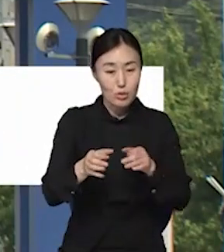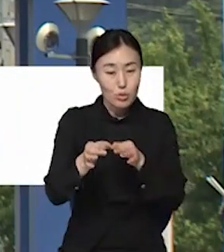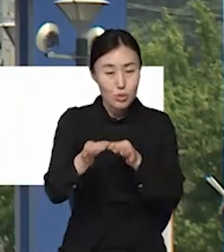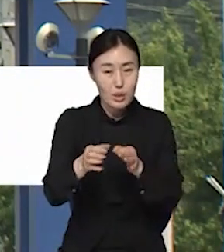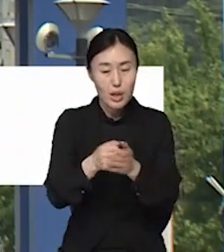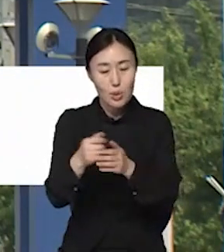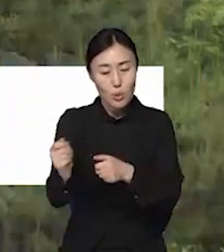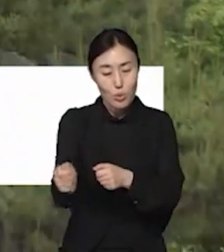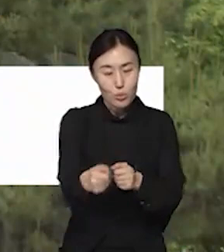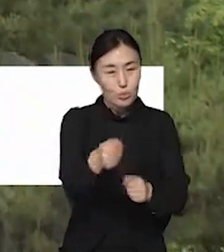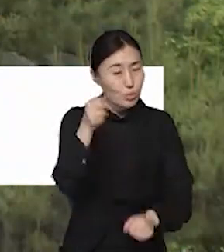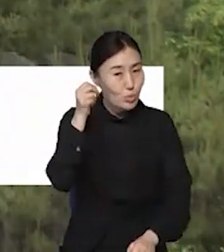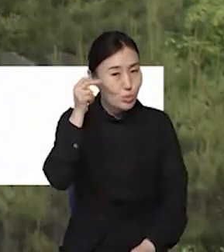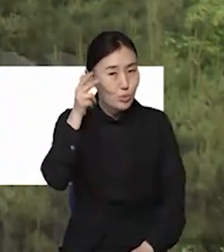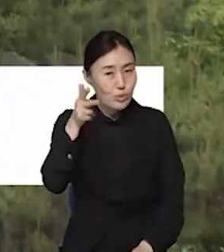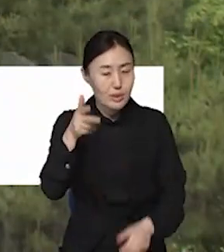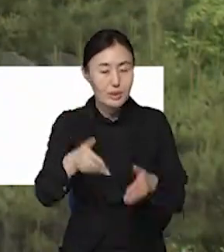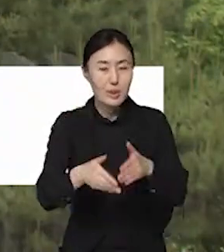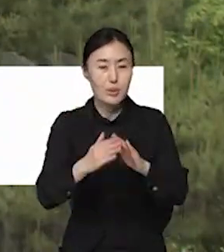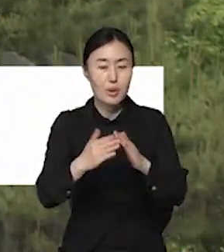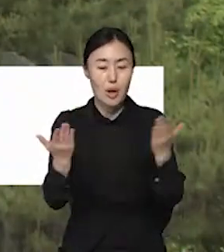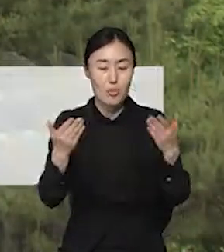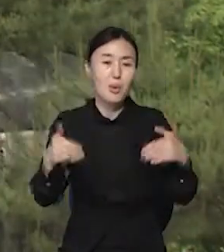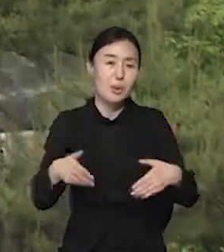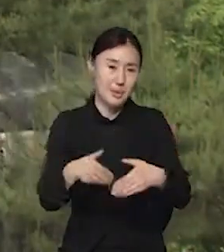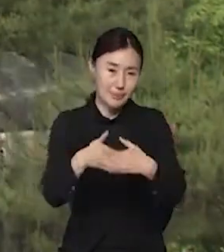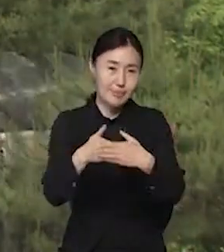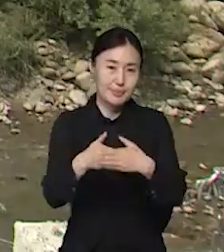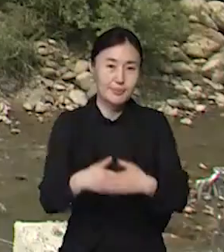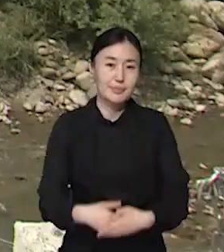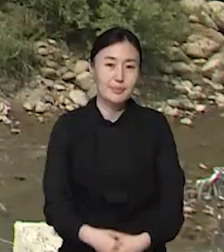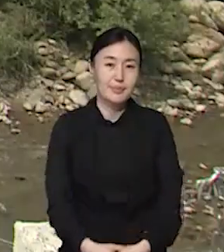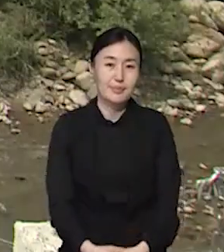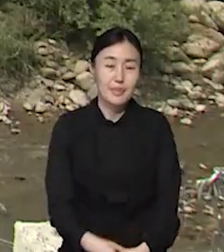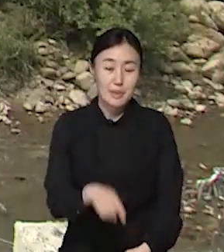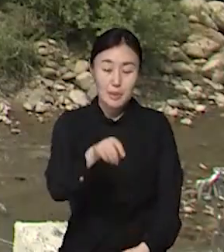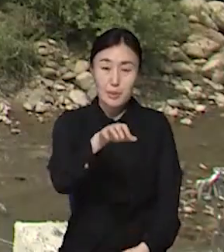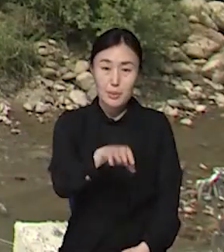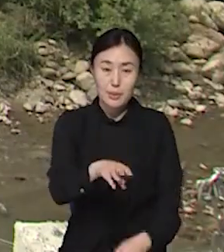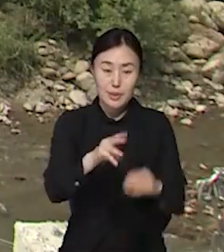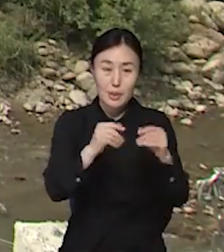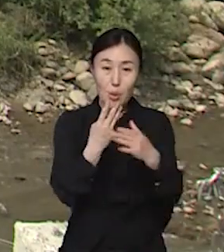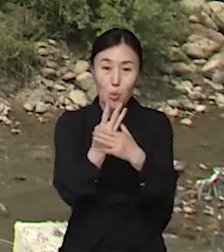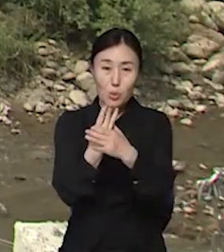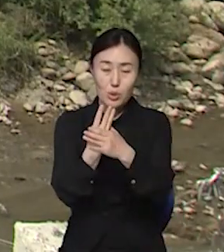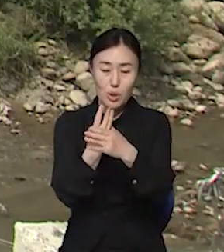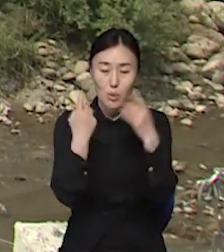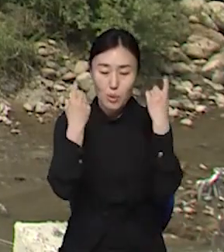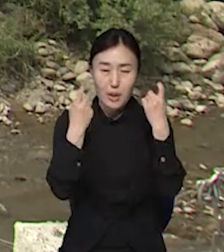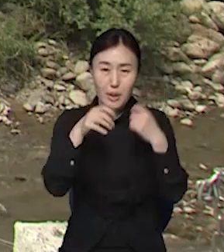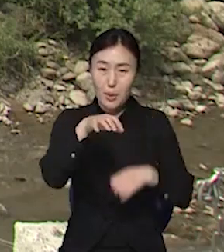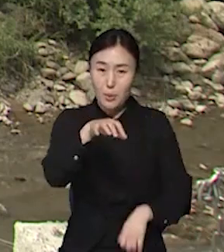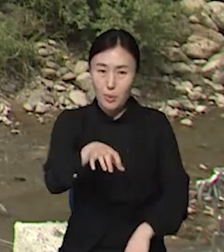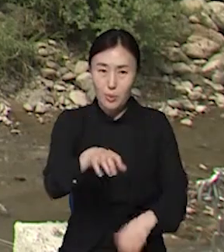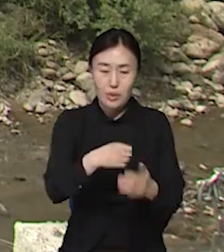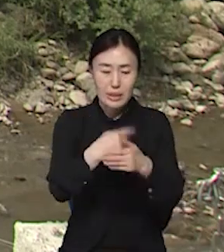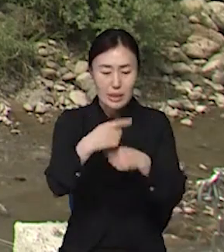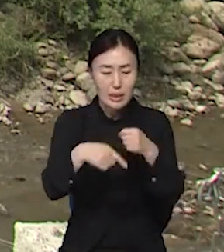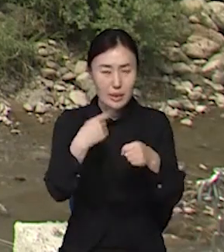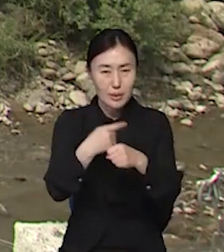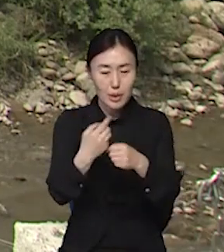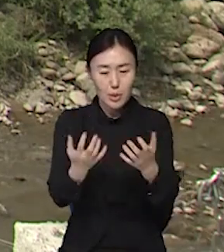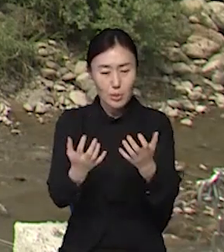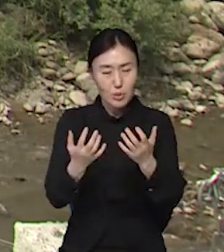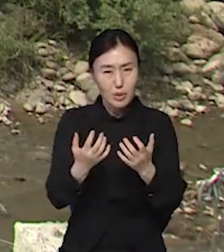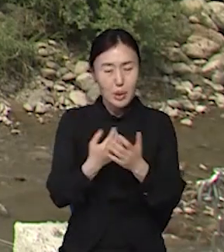골프장과 숙박시설 등을 건립하는 업무 협약을 체결했습니다. 이곳 지리산 온천 관광단지는 한때 연간 이용객이